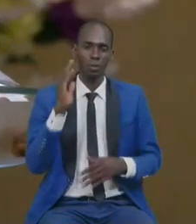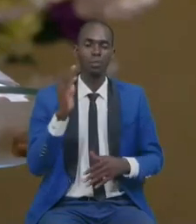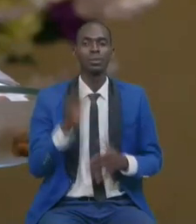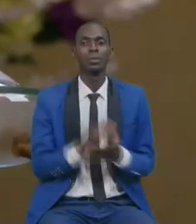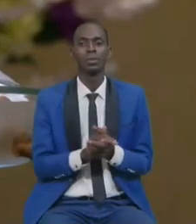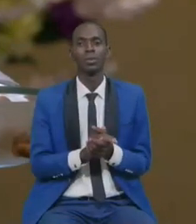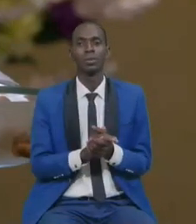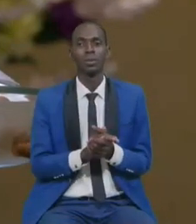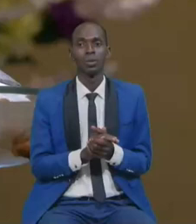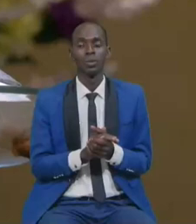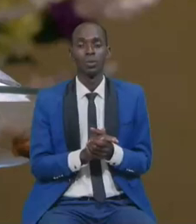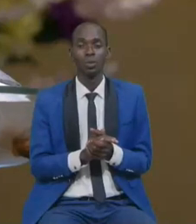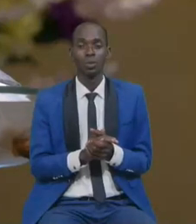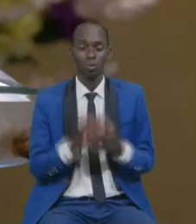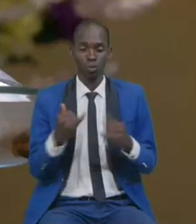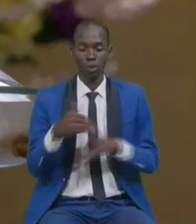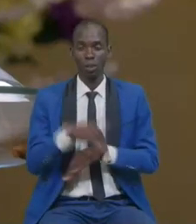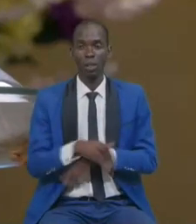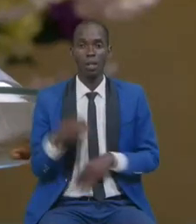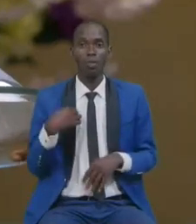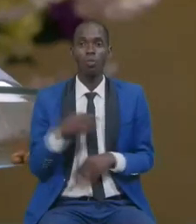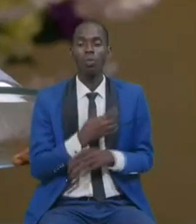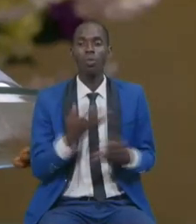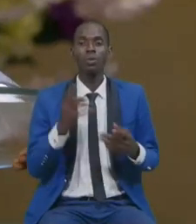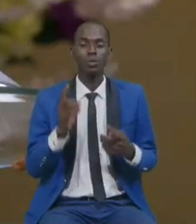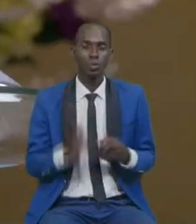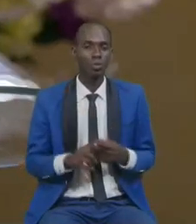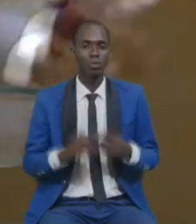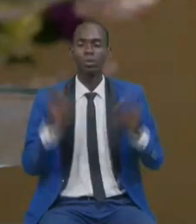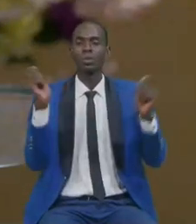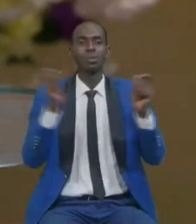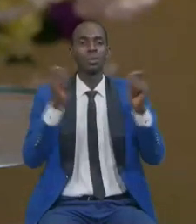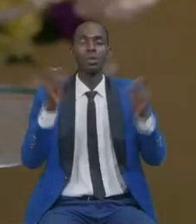Nous allons célébrer le Seigneur, la bonté de Dieu dans ta vie.